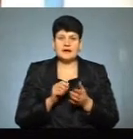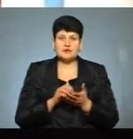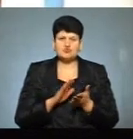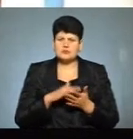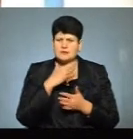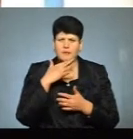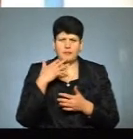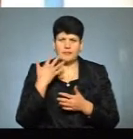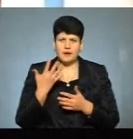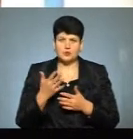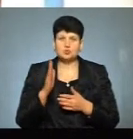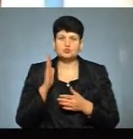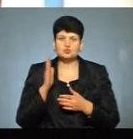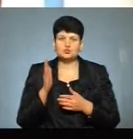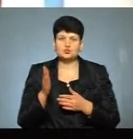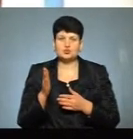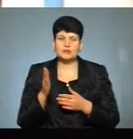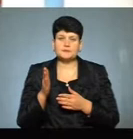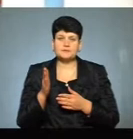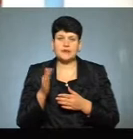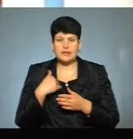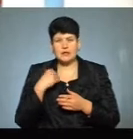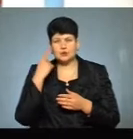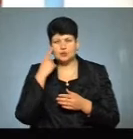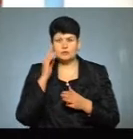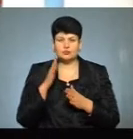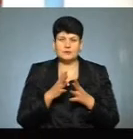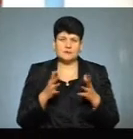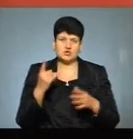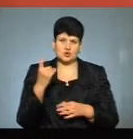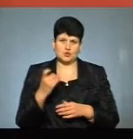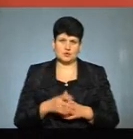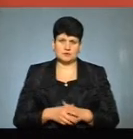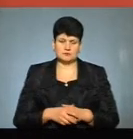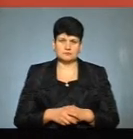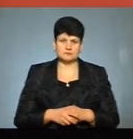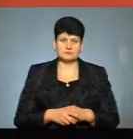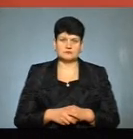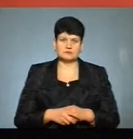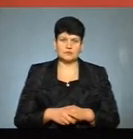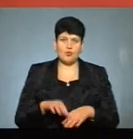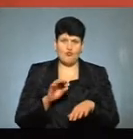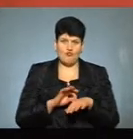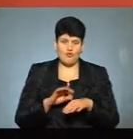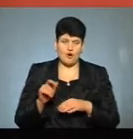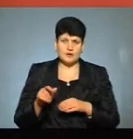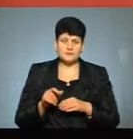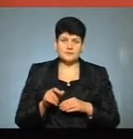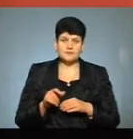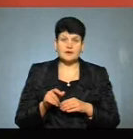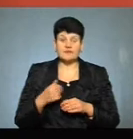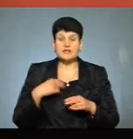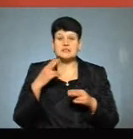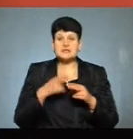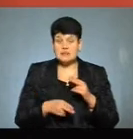багато. Тобто буде, я думаю, що більше навіть сотні. Більше сотні хворих. Так, яким